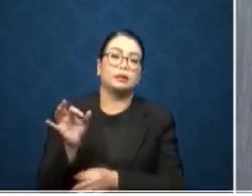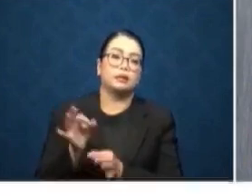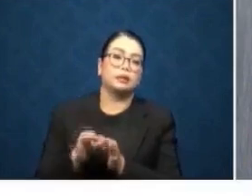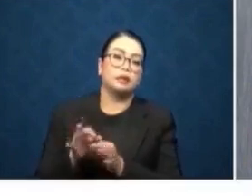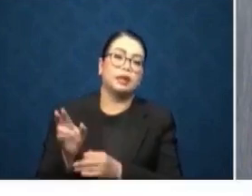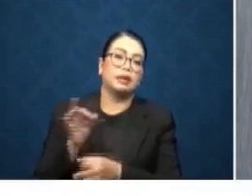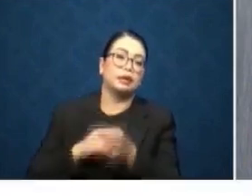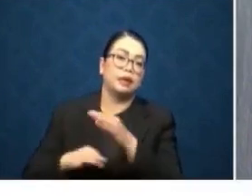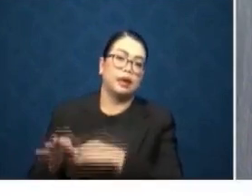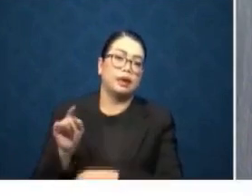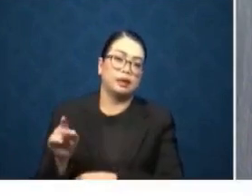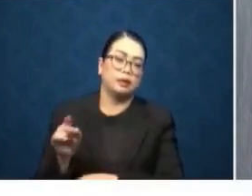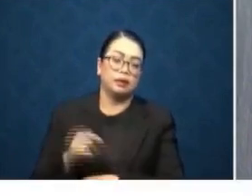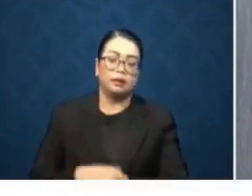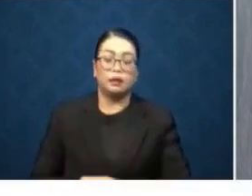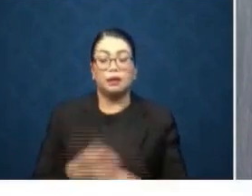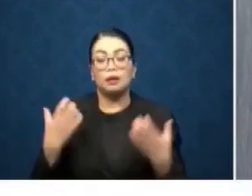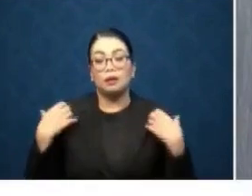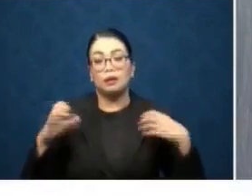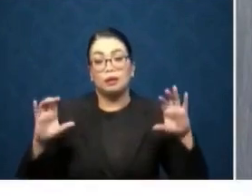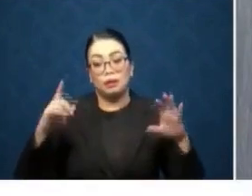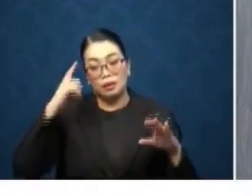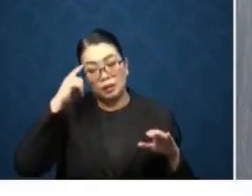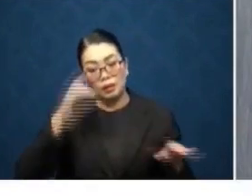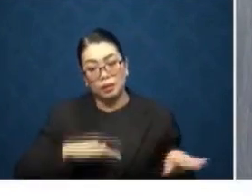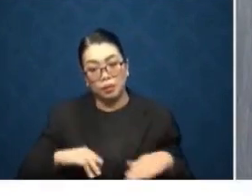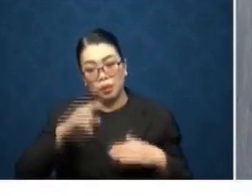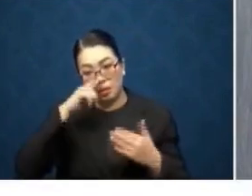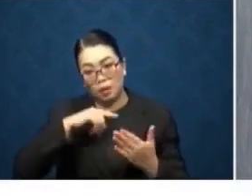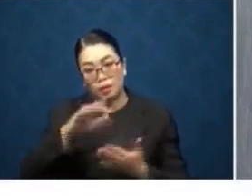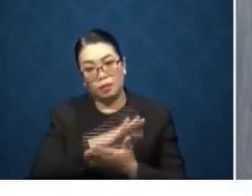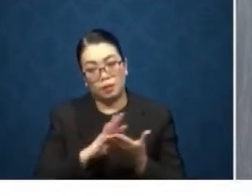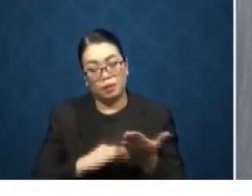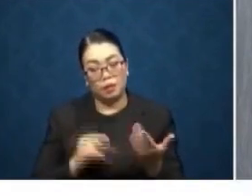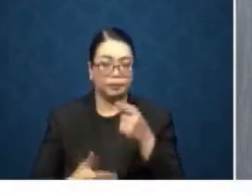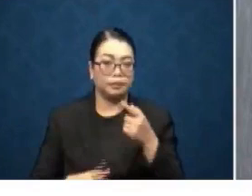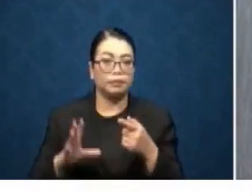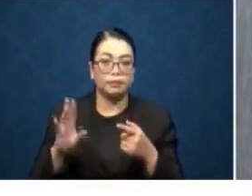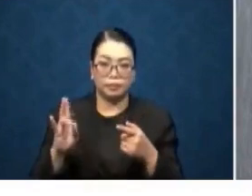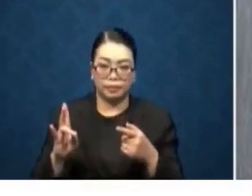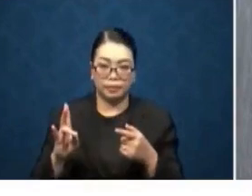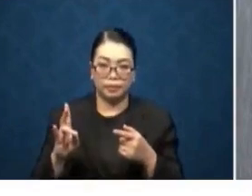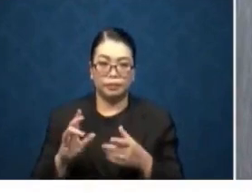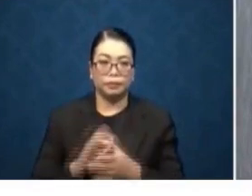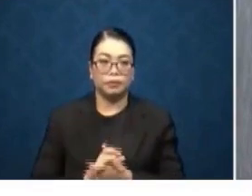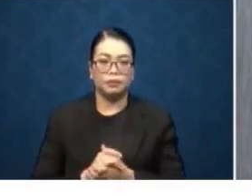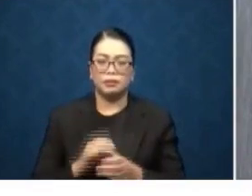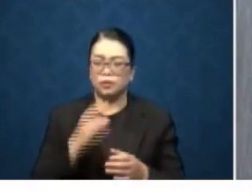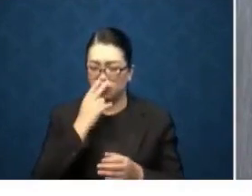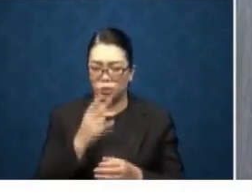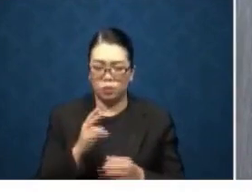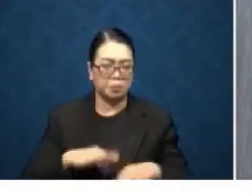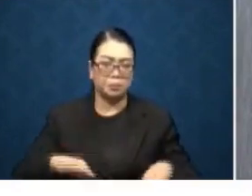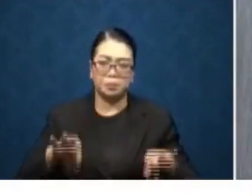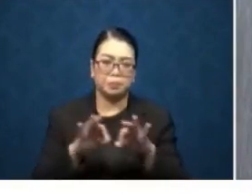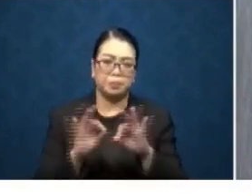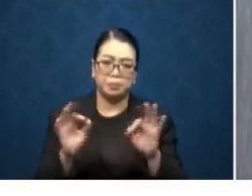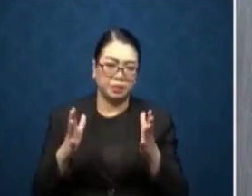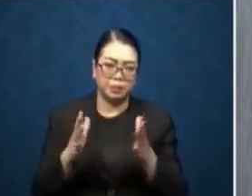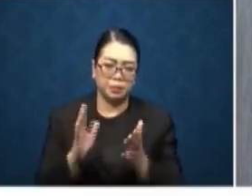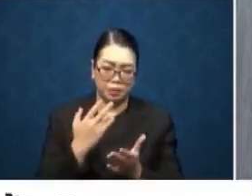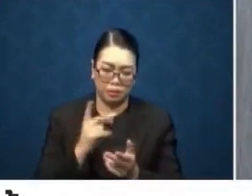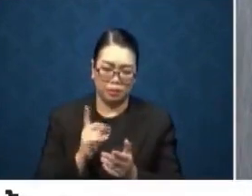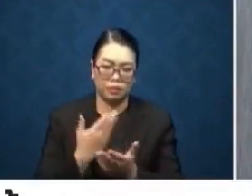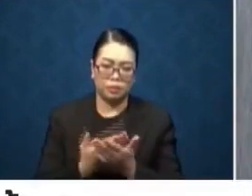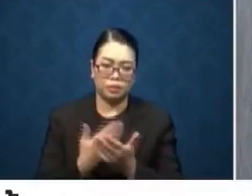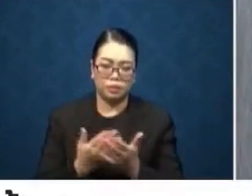บวกของนโยบายนี้อย่างเดียวรัฐบาลพร้อมที่จะนำประเทศชาติไปเสี่ยงในวงการนี้หรือไม่มีความจำเป็นนะครับที่